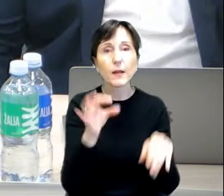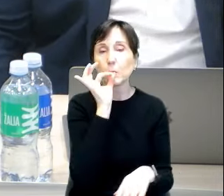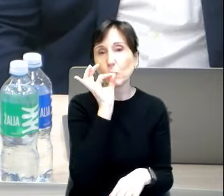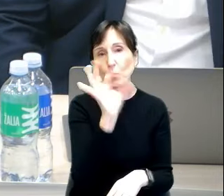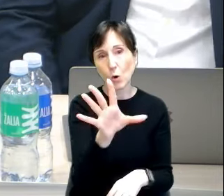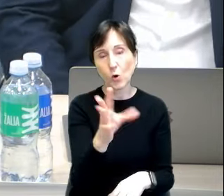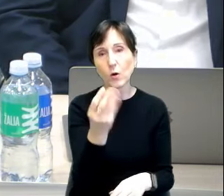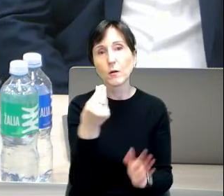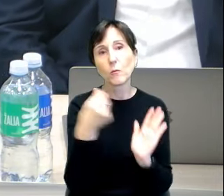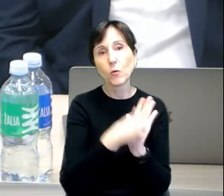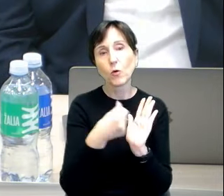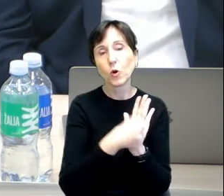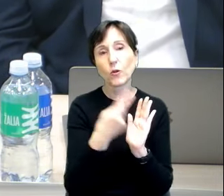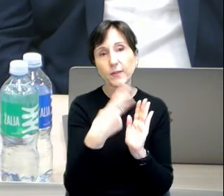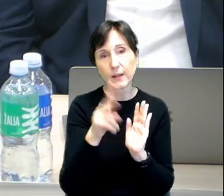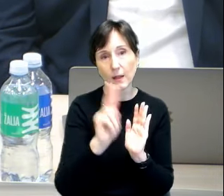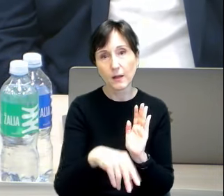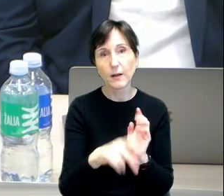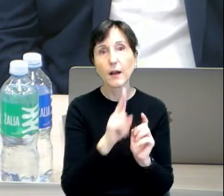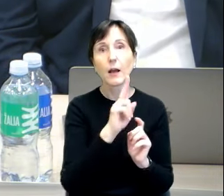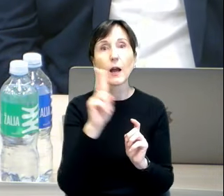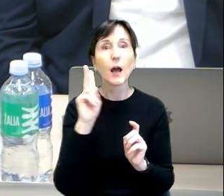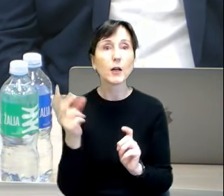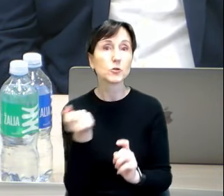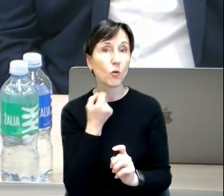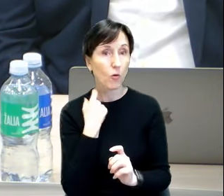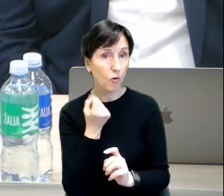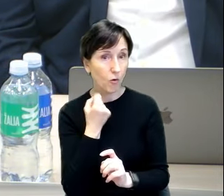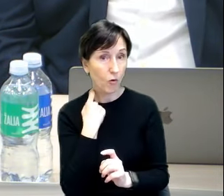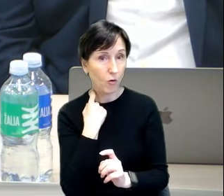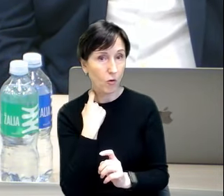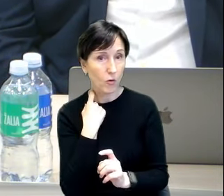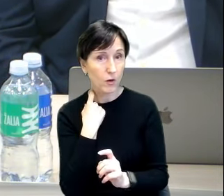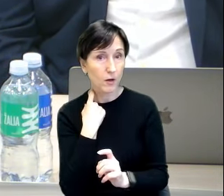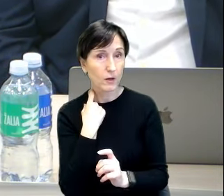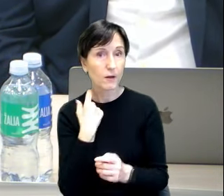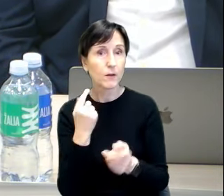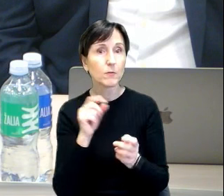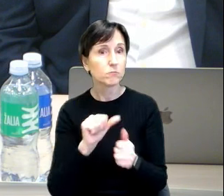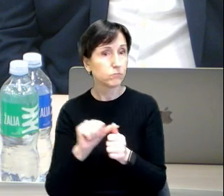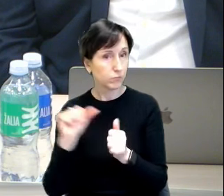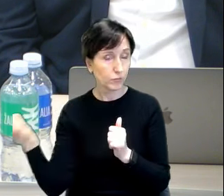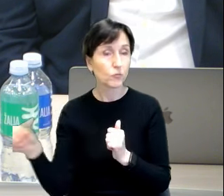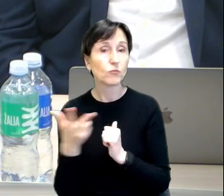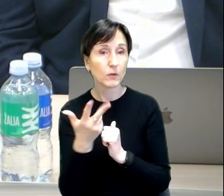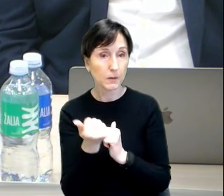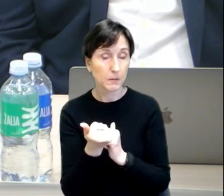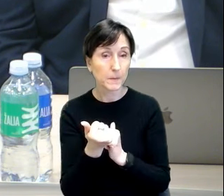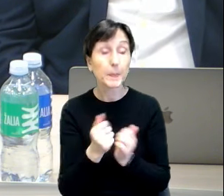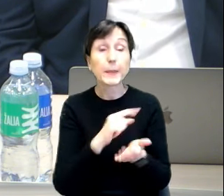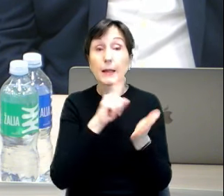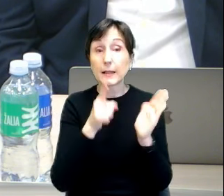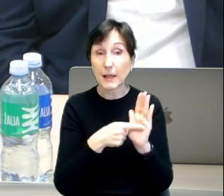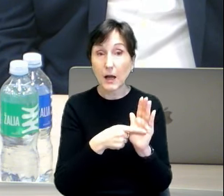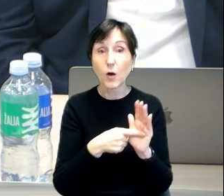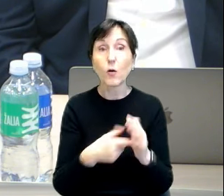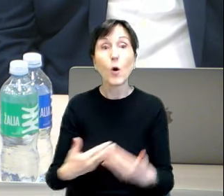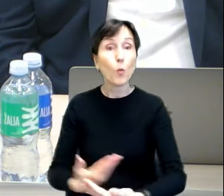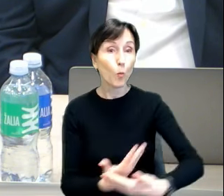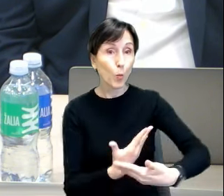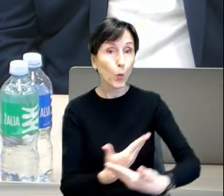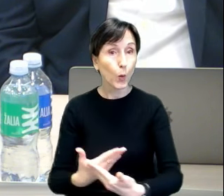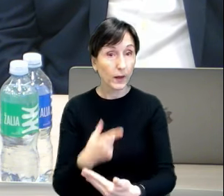netaikoma prekiaujantiem alkoholio viskas aišku šičia tai klausimas toks ar mugės dalyviai nuo